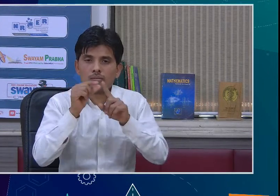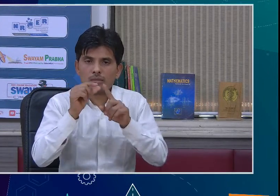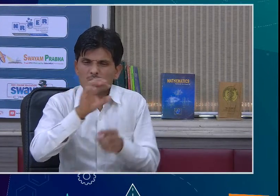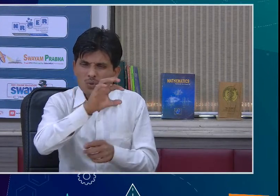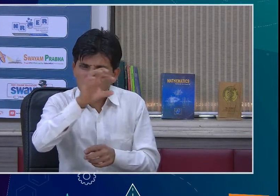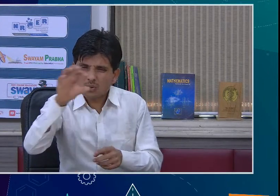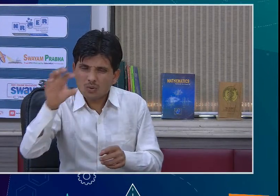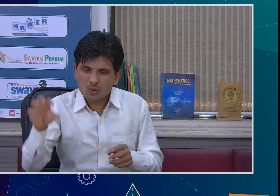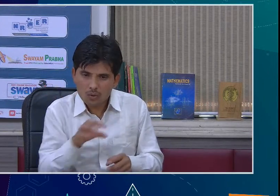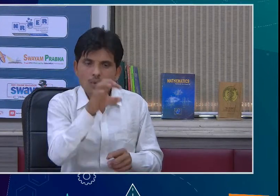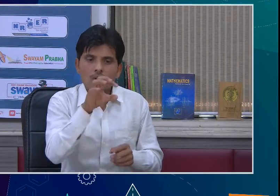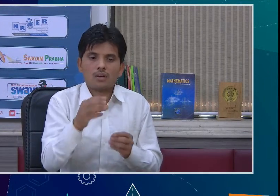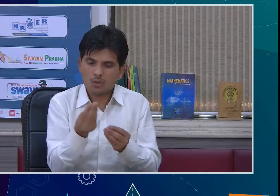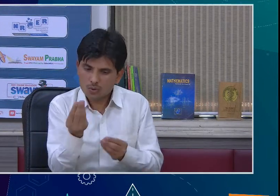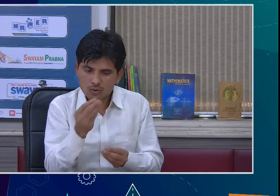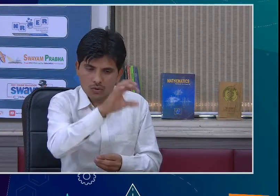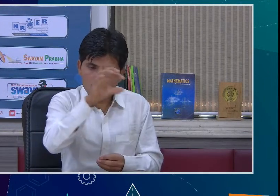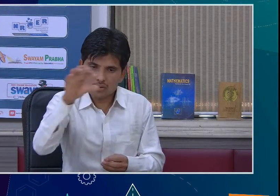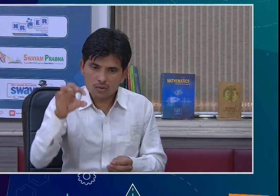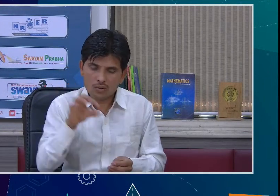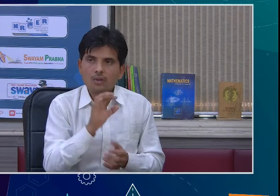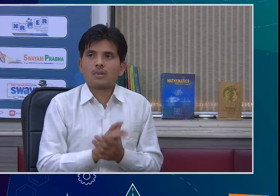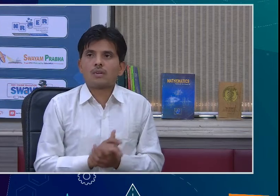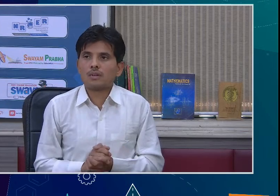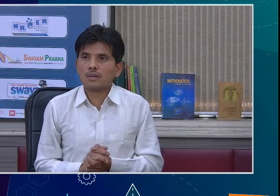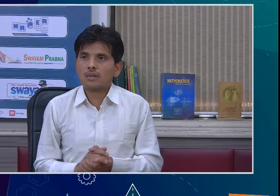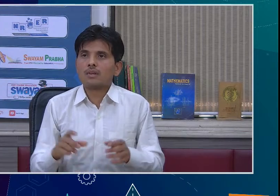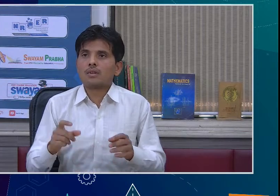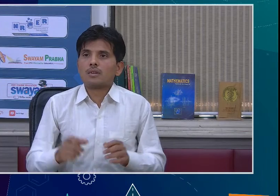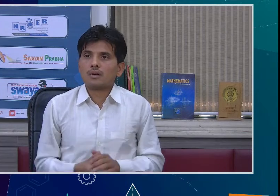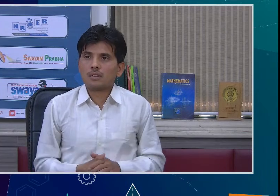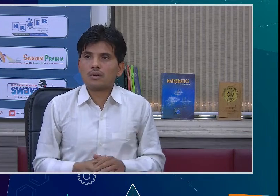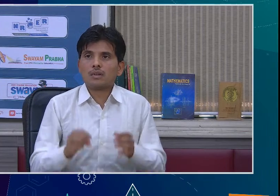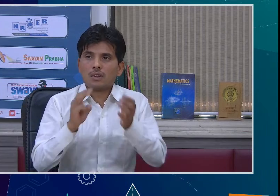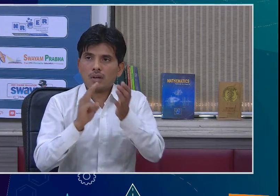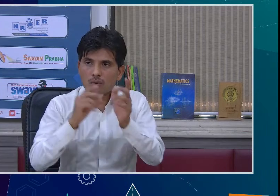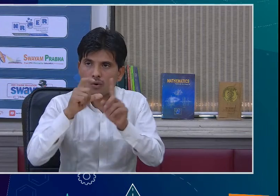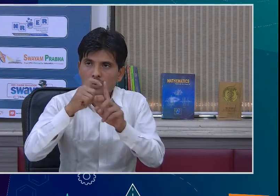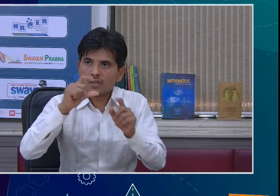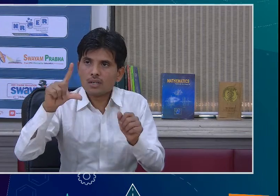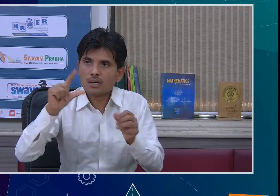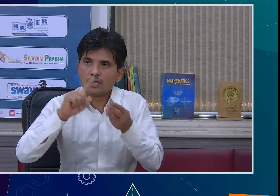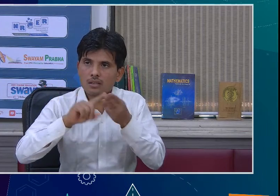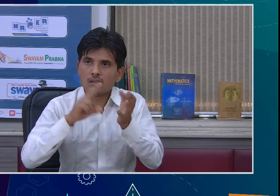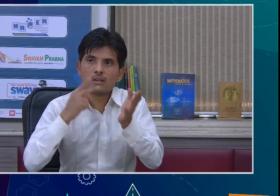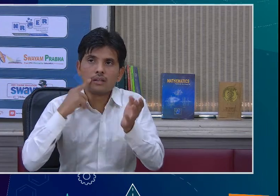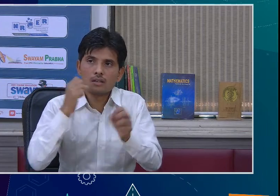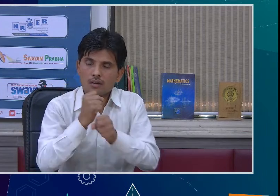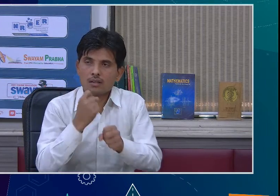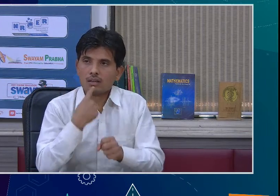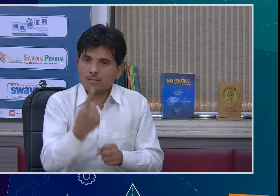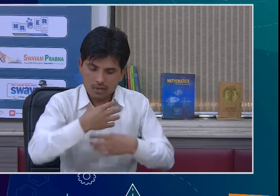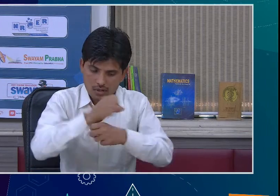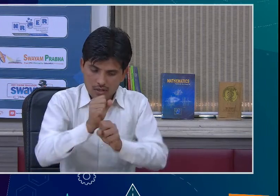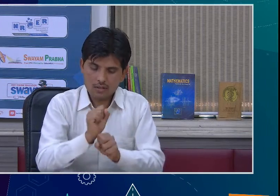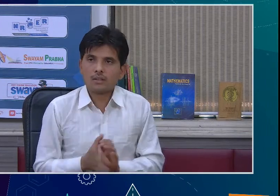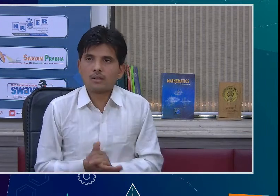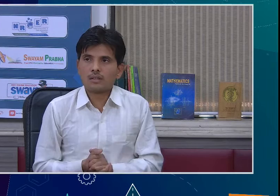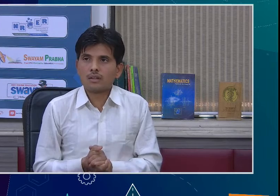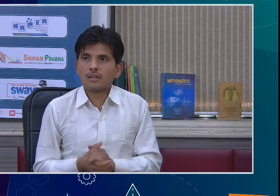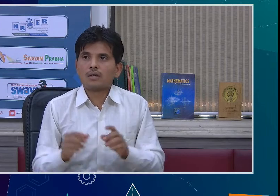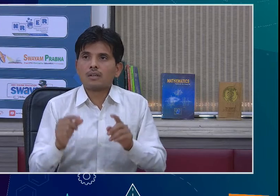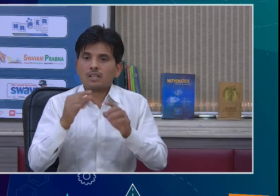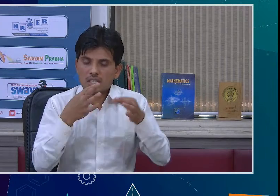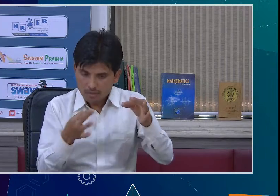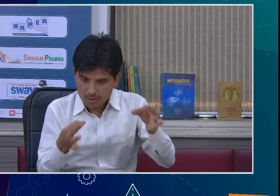सकते हैं, ग्लू करके लगा सकते हैं. क्लेज मॉडलिंग, क्ले से प्लैनेट्स बना सकते हैं, पेपर